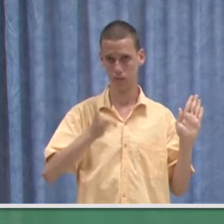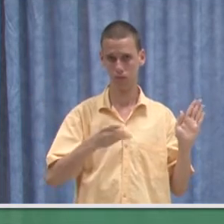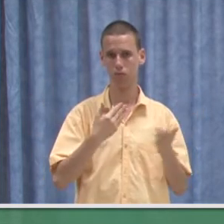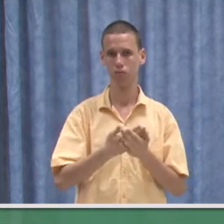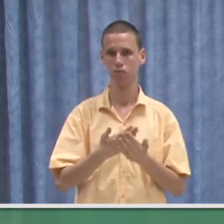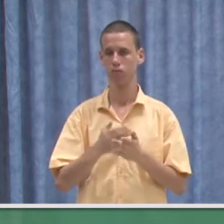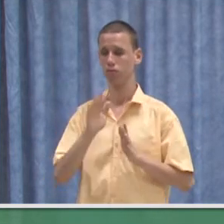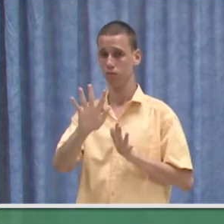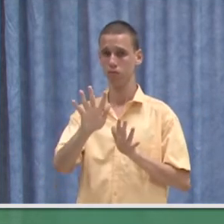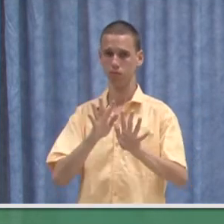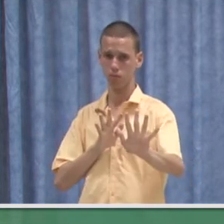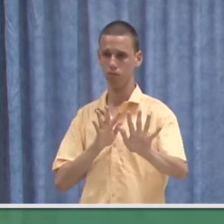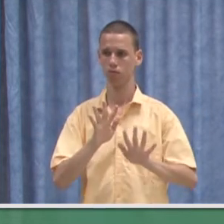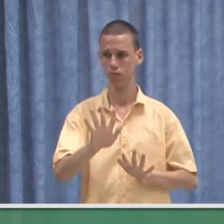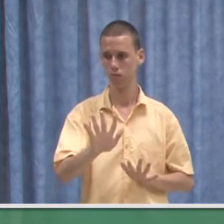de circuler.